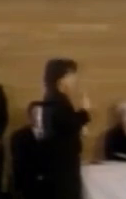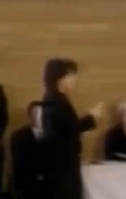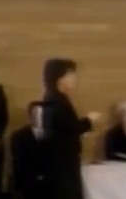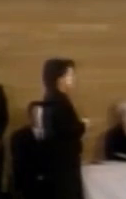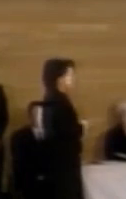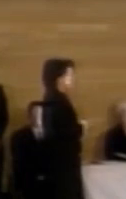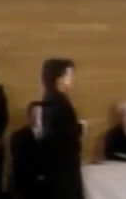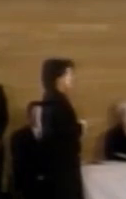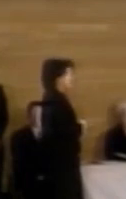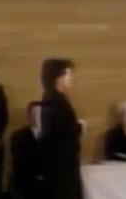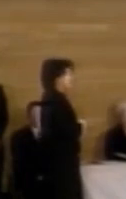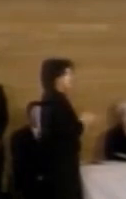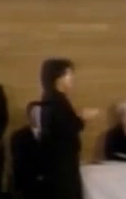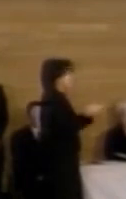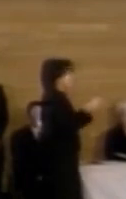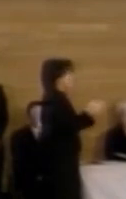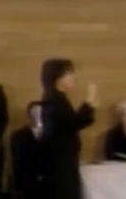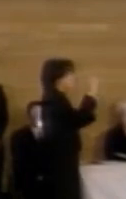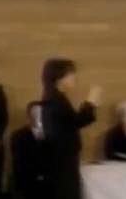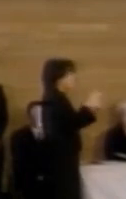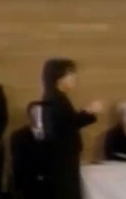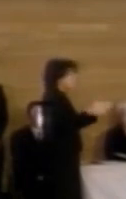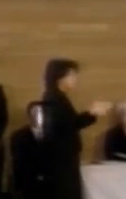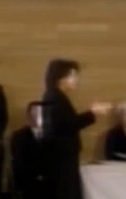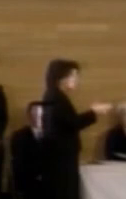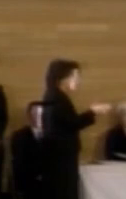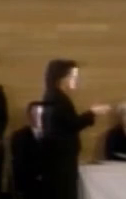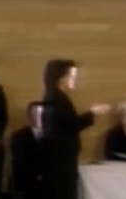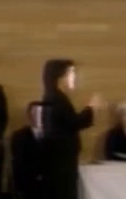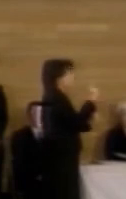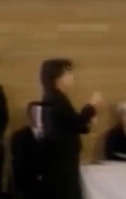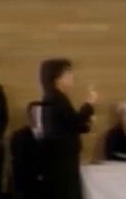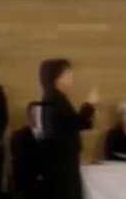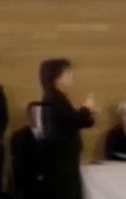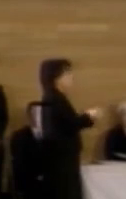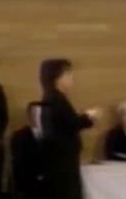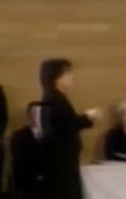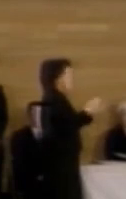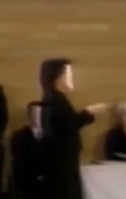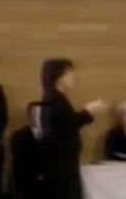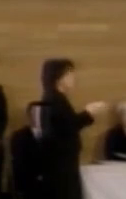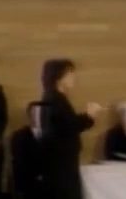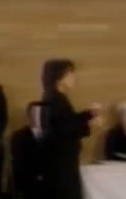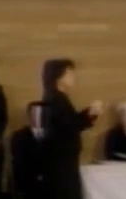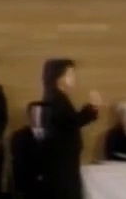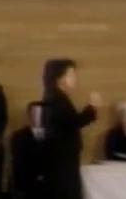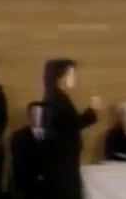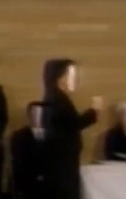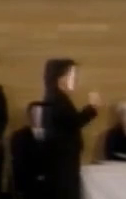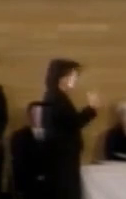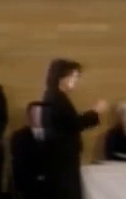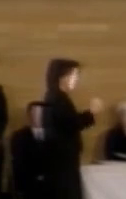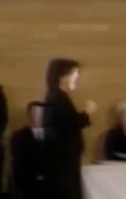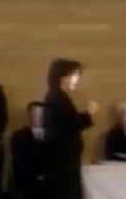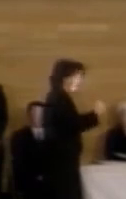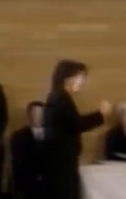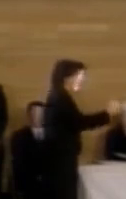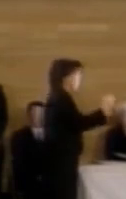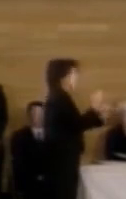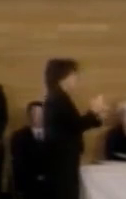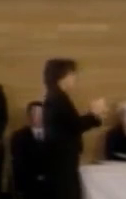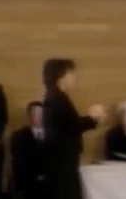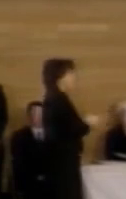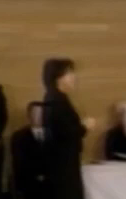震災から11年が経ち、被災地の復興は着実に進展しております。